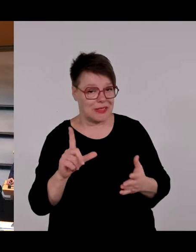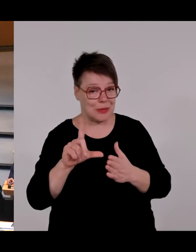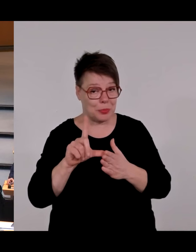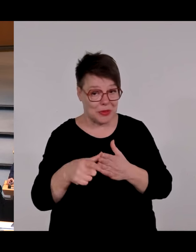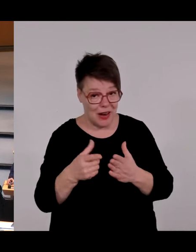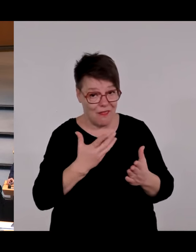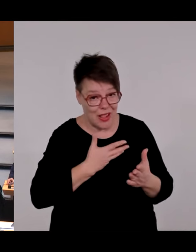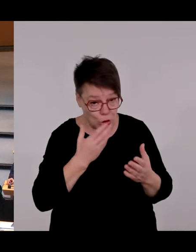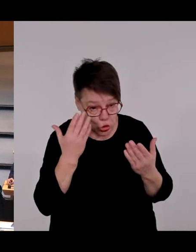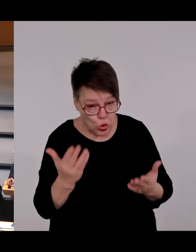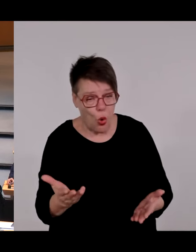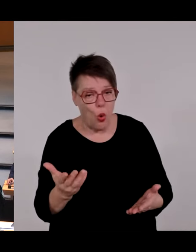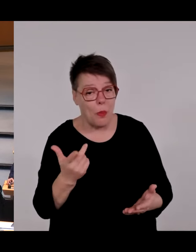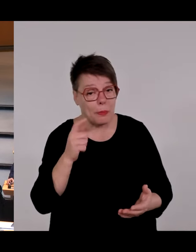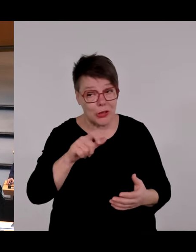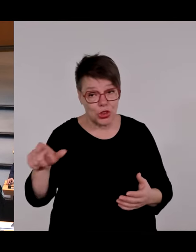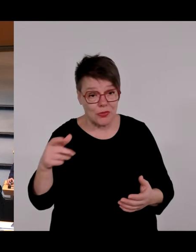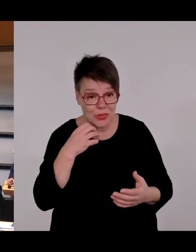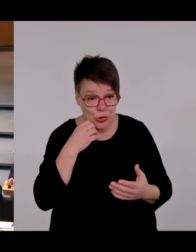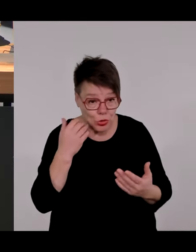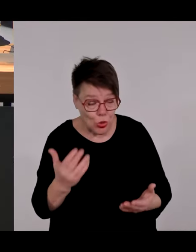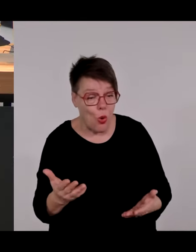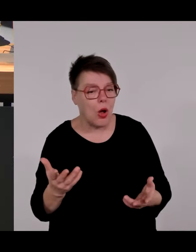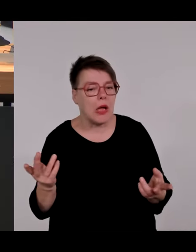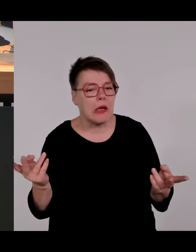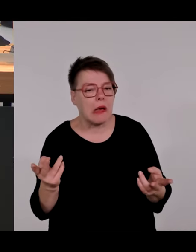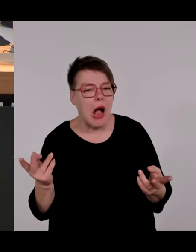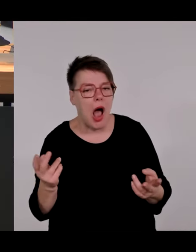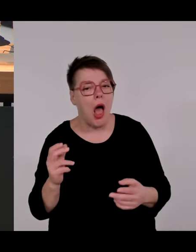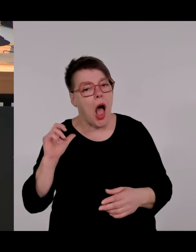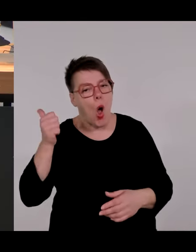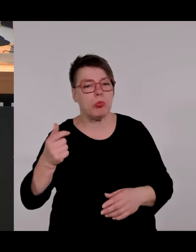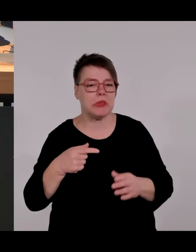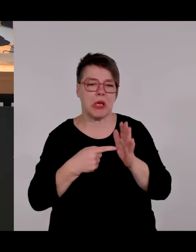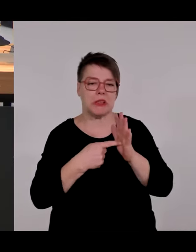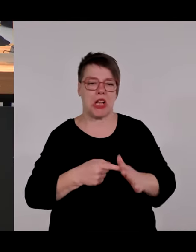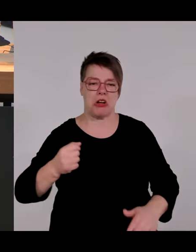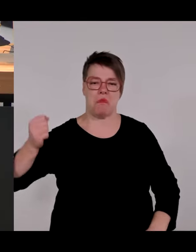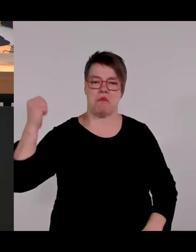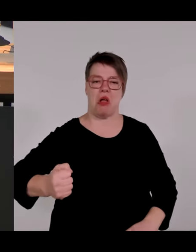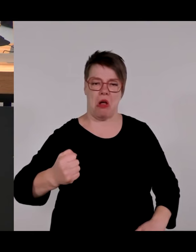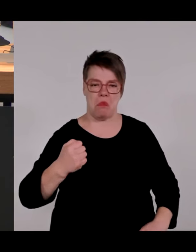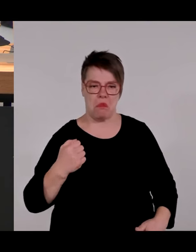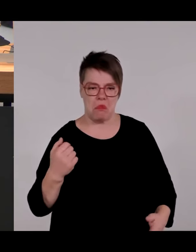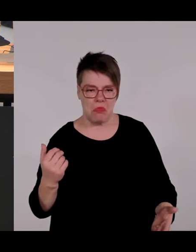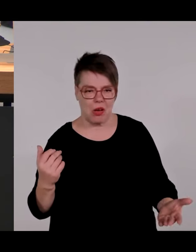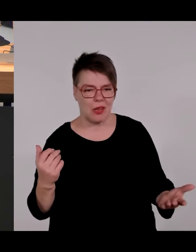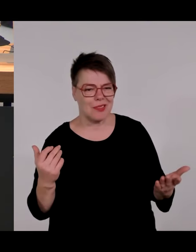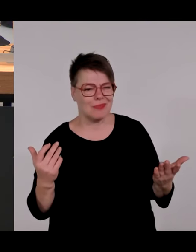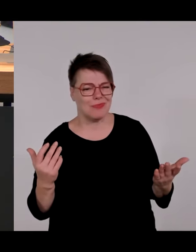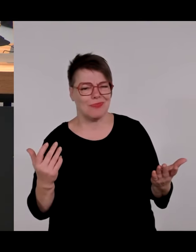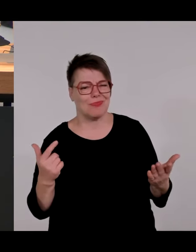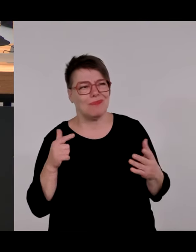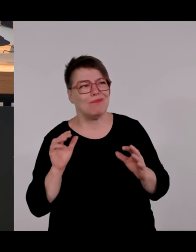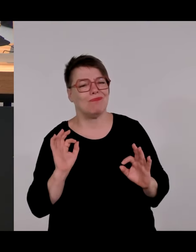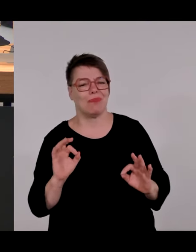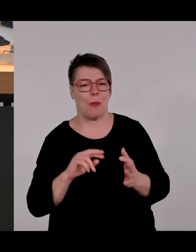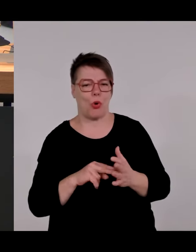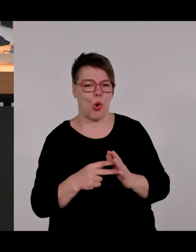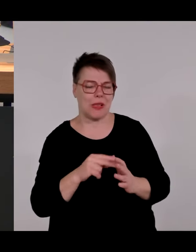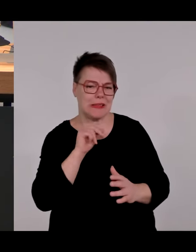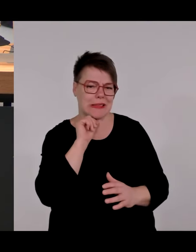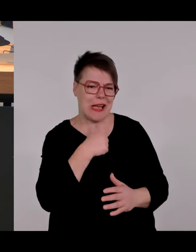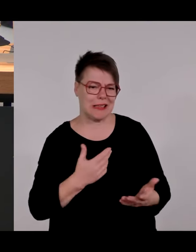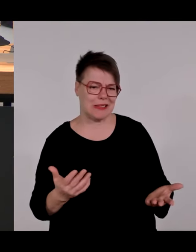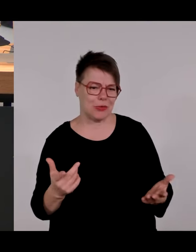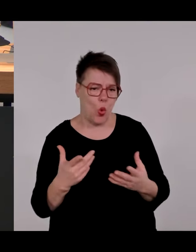Am Kottbusser Tor, da lief das ja ähnlich, die Diskussion. Ja, also wurden 4 Millionen für die Polizeiwache verbaut, die Iris Spranger dort gegen alle Kritik sogar